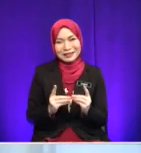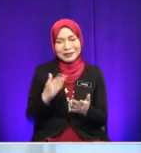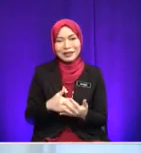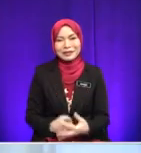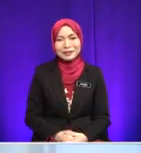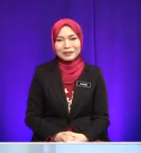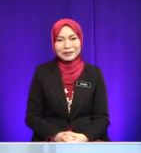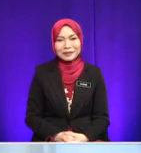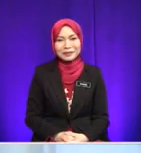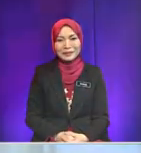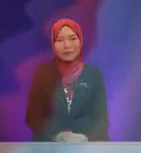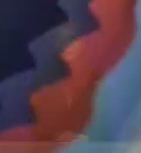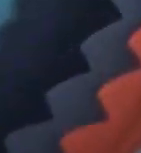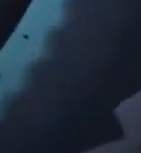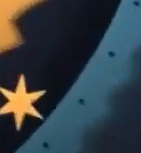KPM.